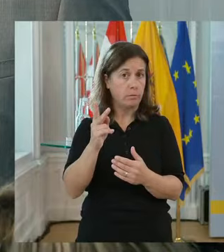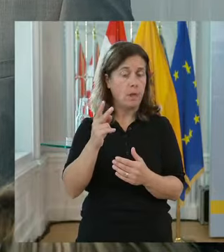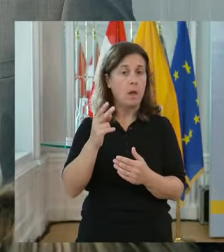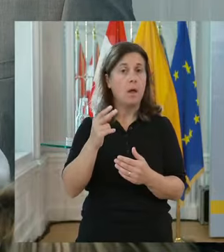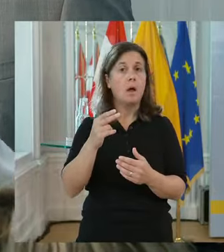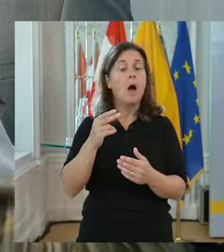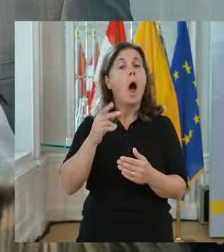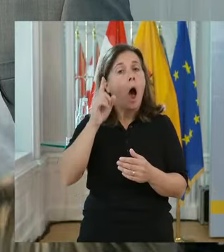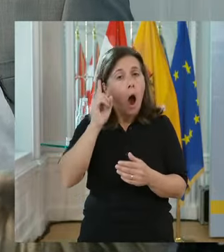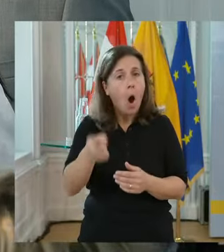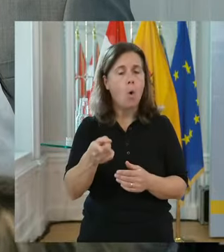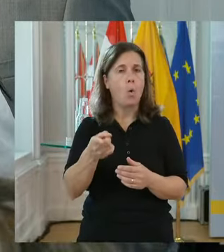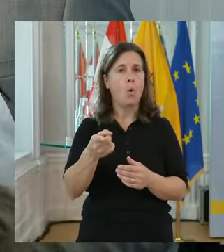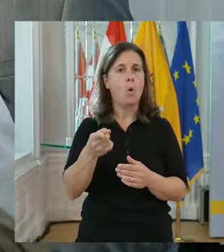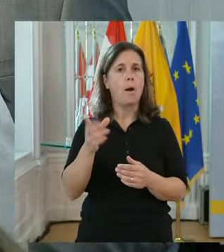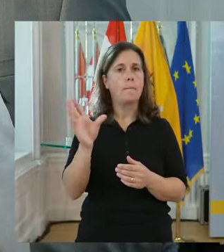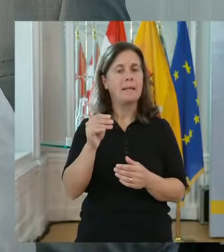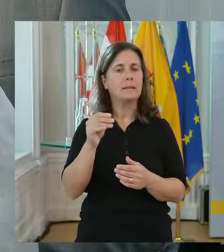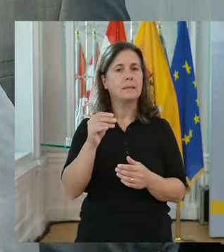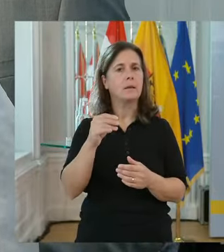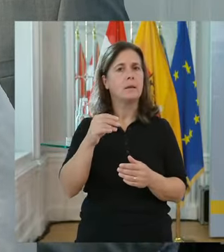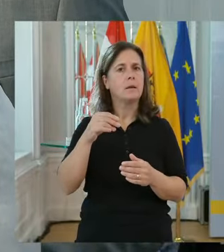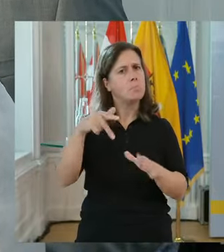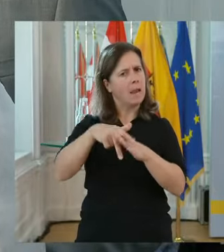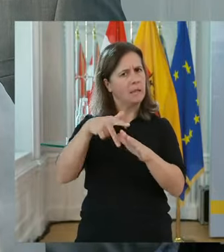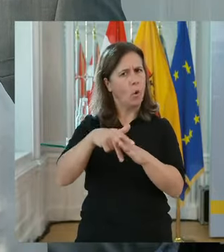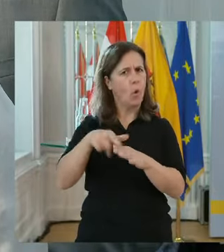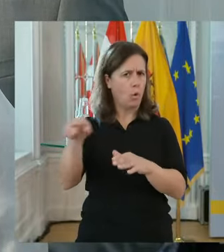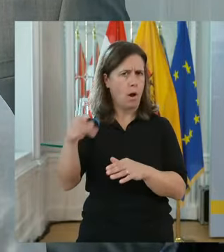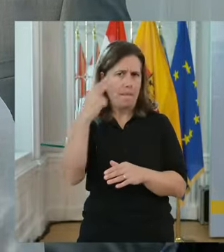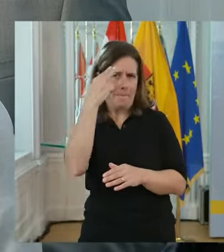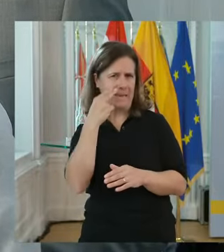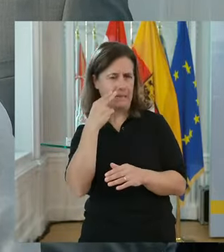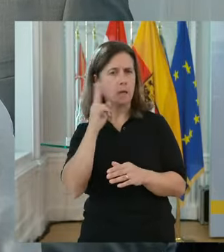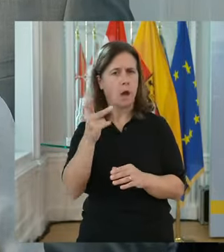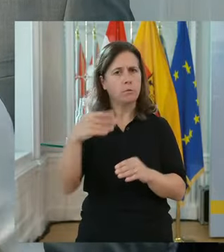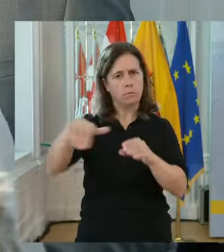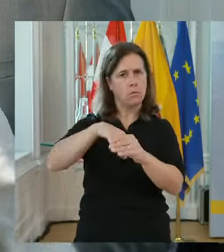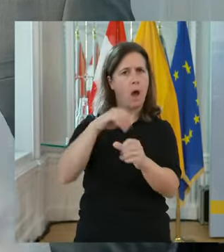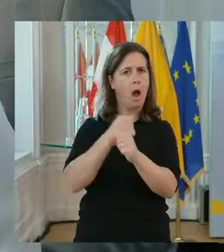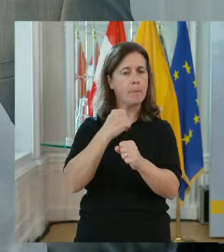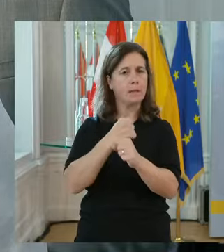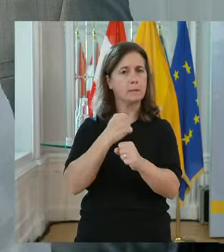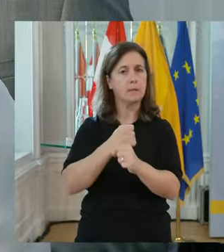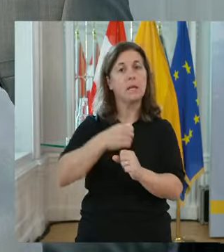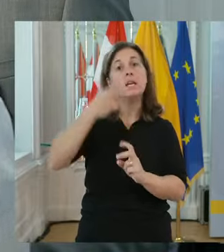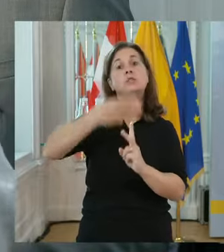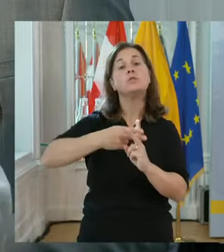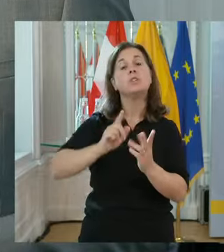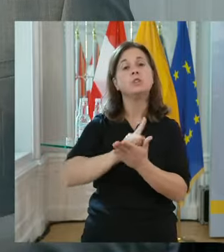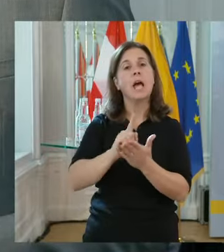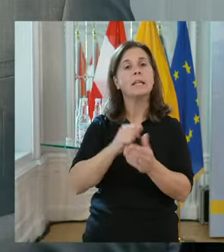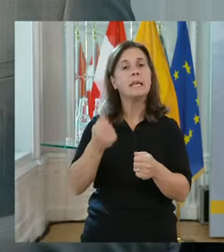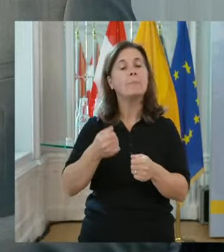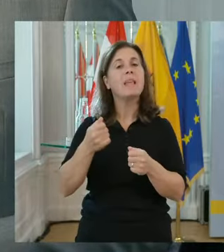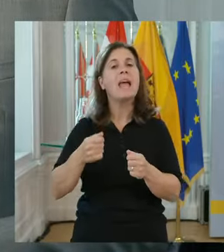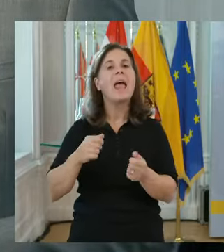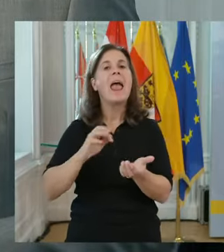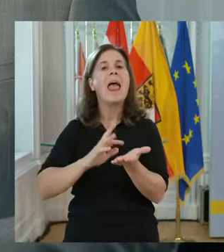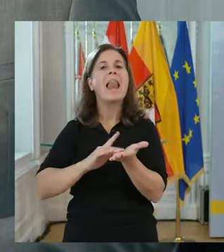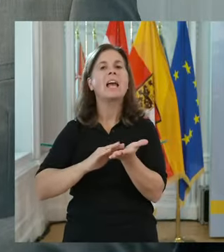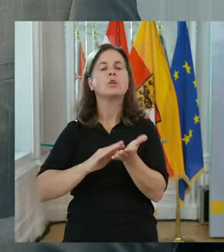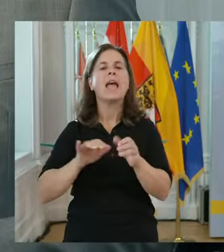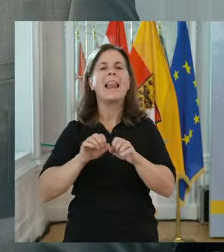wo man durchaus mit einem Handicap, mit diesem Handicap arbeiten kann. Zwischenzeitlich gibt es schon die elektronischen